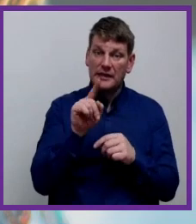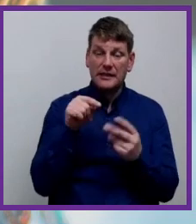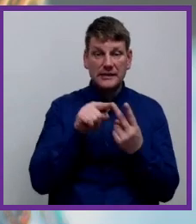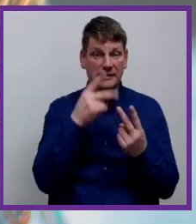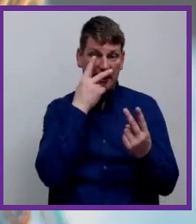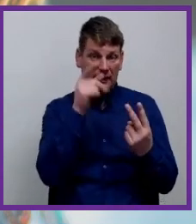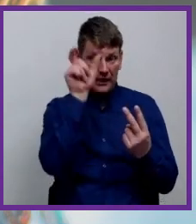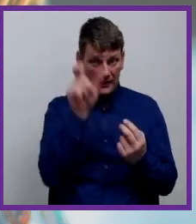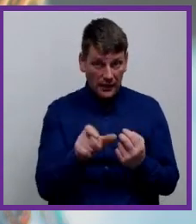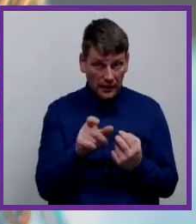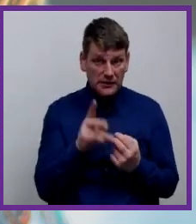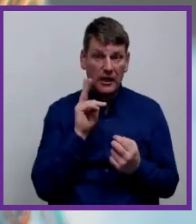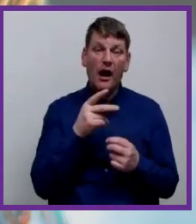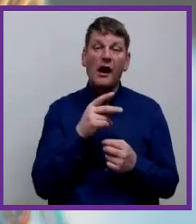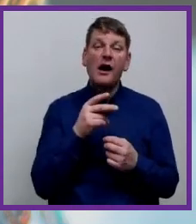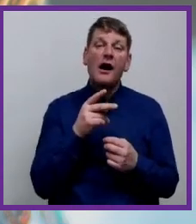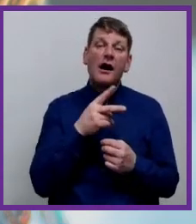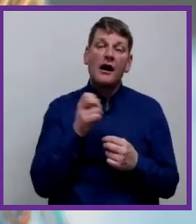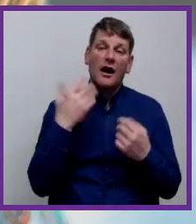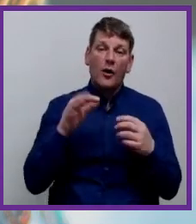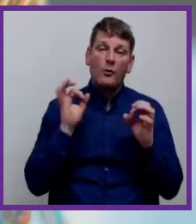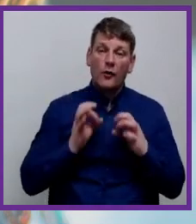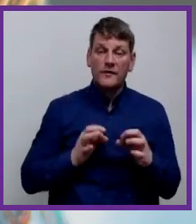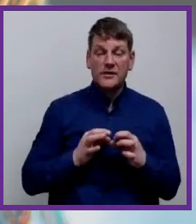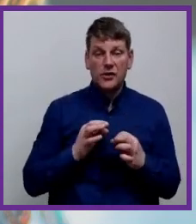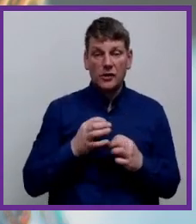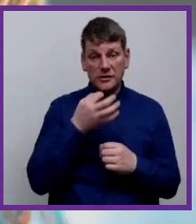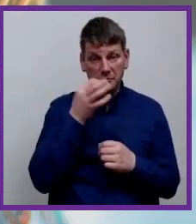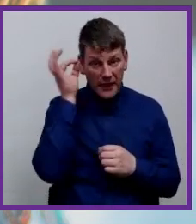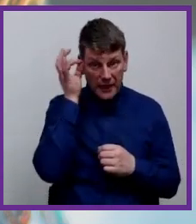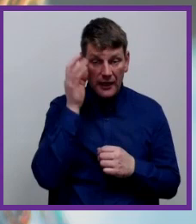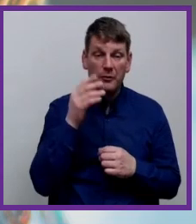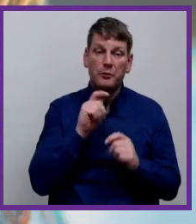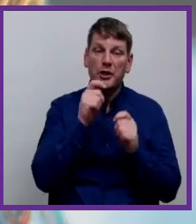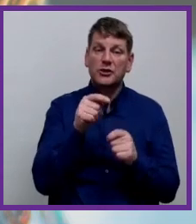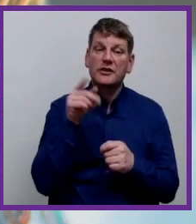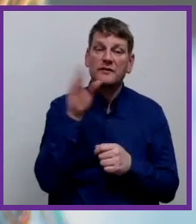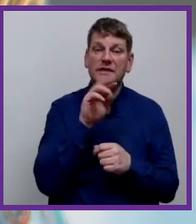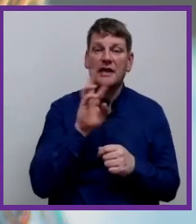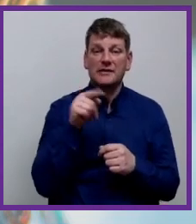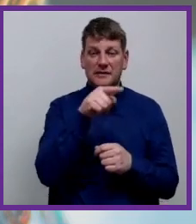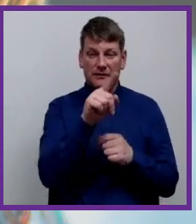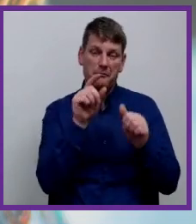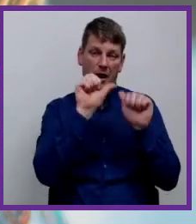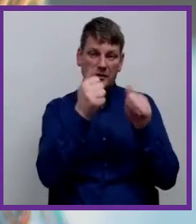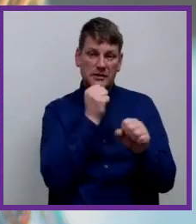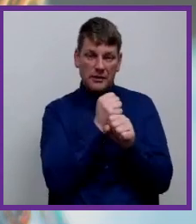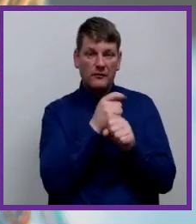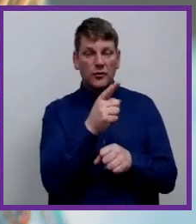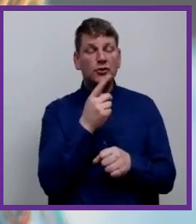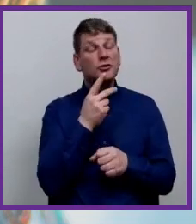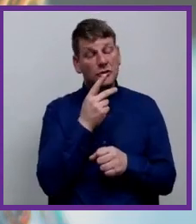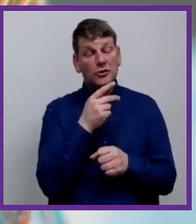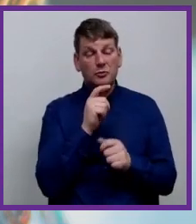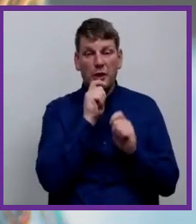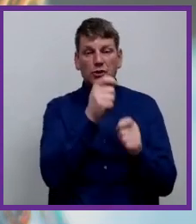skatītājs, kurš, kā jau profesors minēja, piešķir visam tam, kas radīts mākslas darbā, ko viņš redz savu subjektīvu